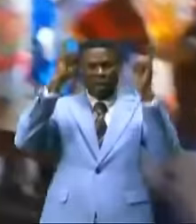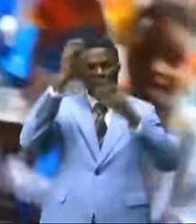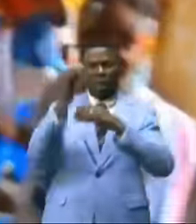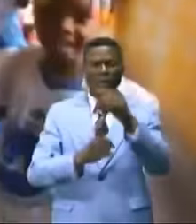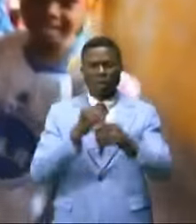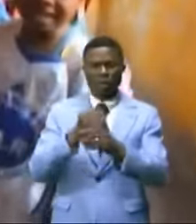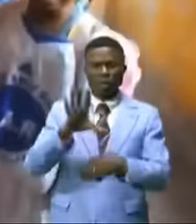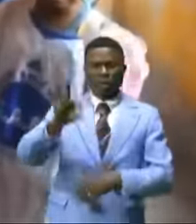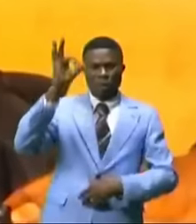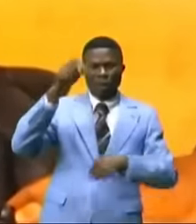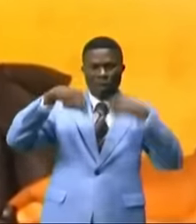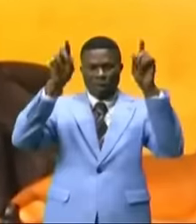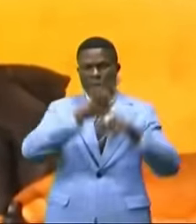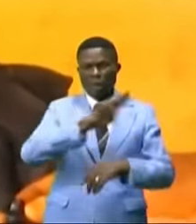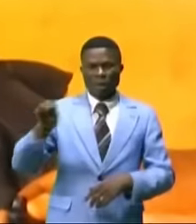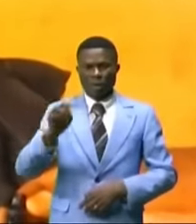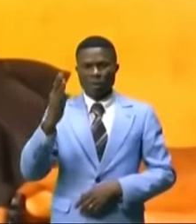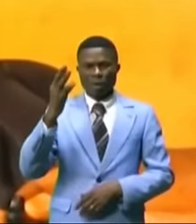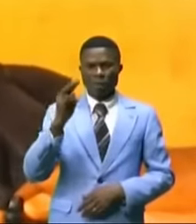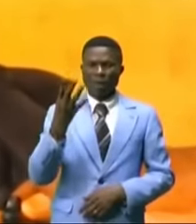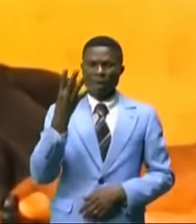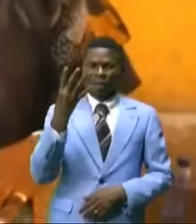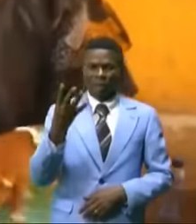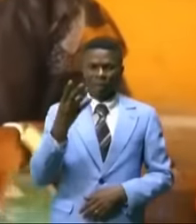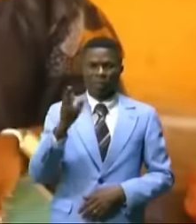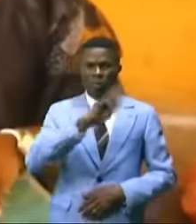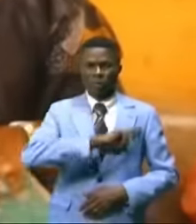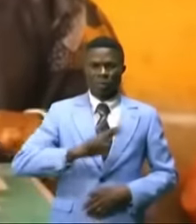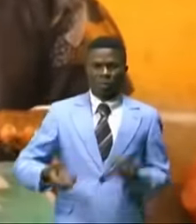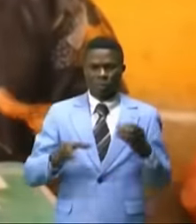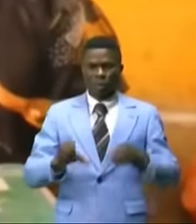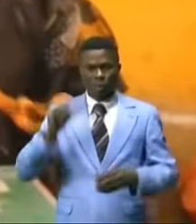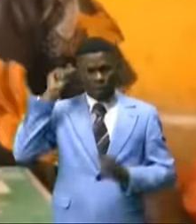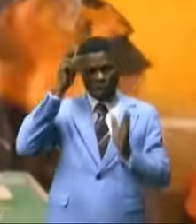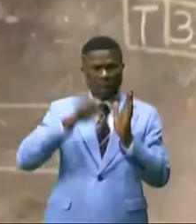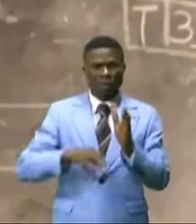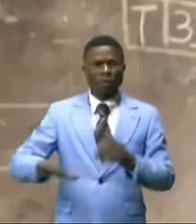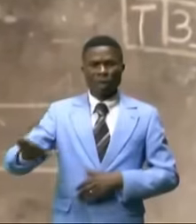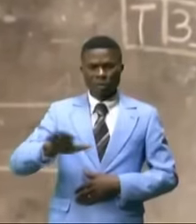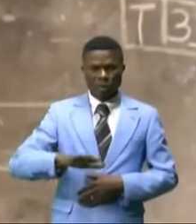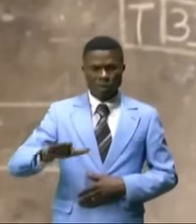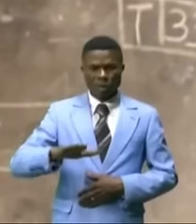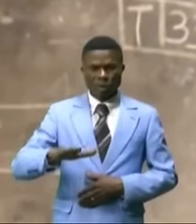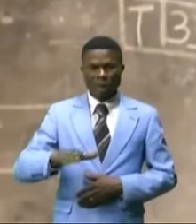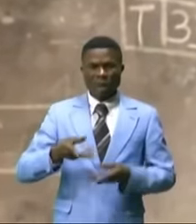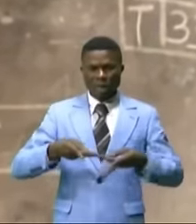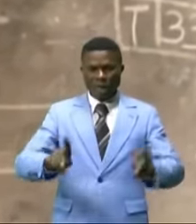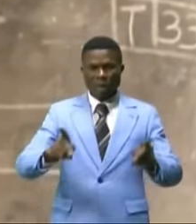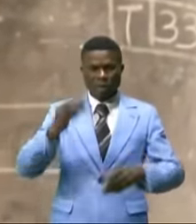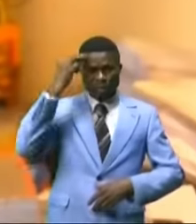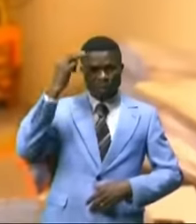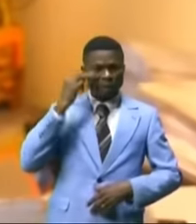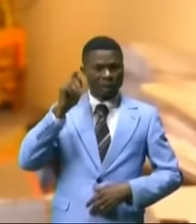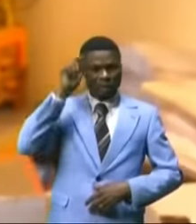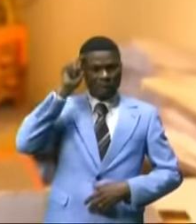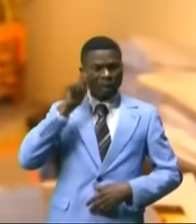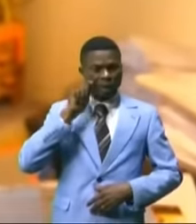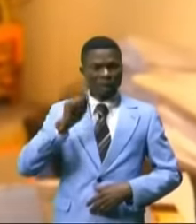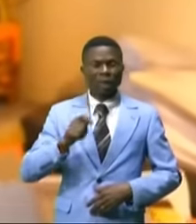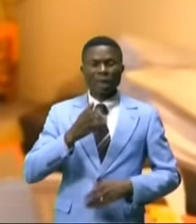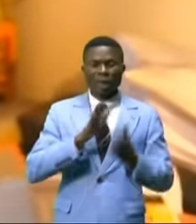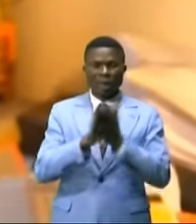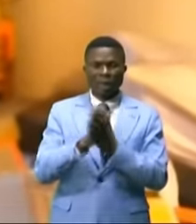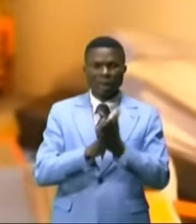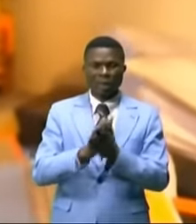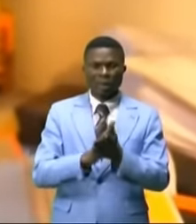international retenu pour cette année 2024. En RDC, le gouvernement de la République, sous la direction du ministre du Genre, a mis l'accent